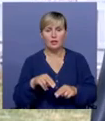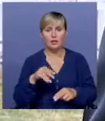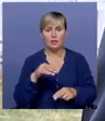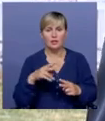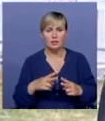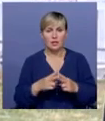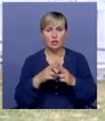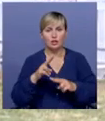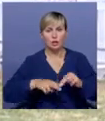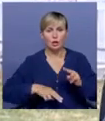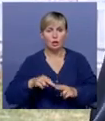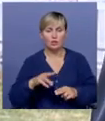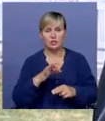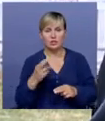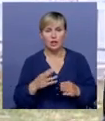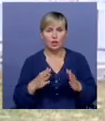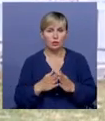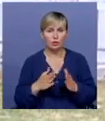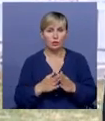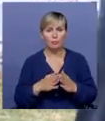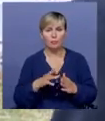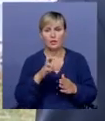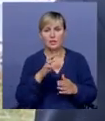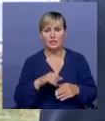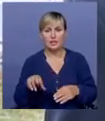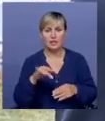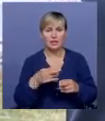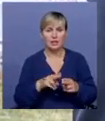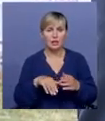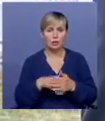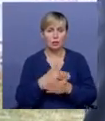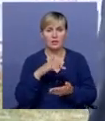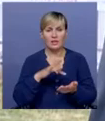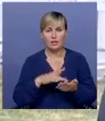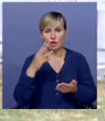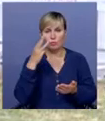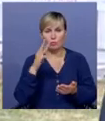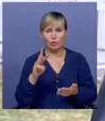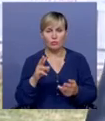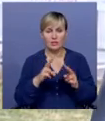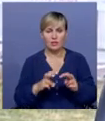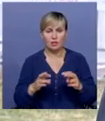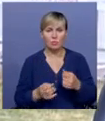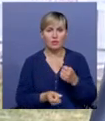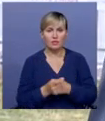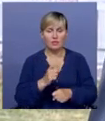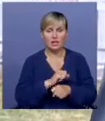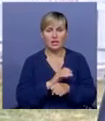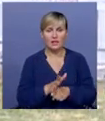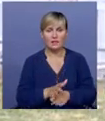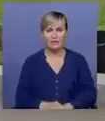столицы. Строящийся социальный дом, ботанический сад и вот этот новый центр модульного скрининга по выявлению